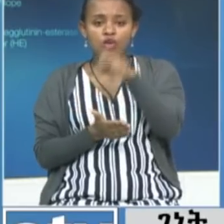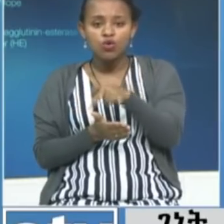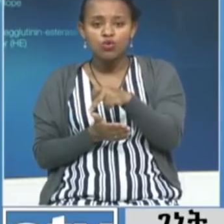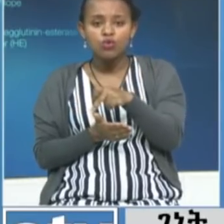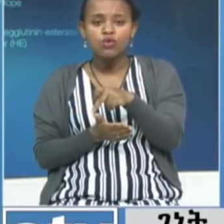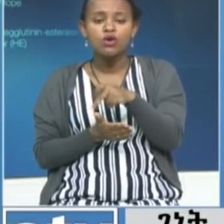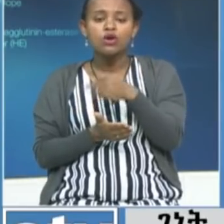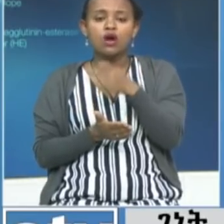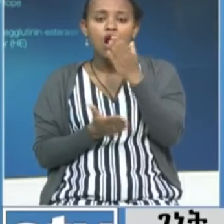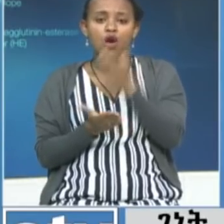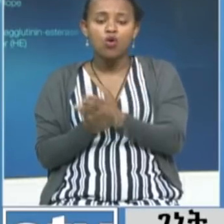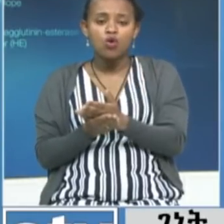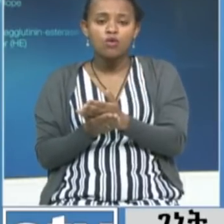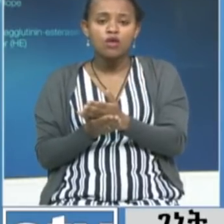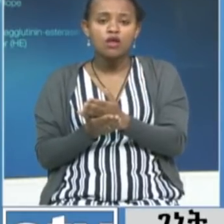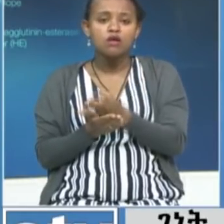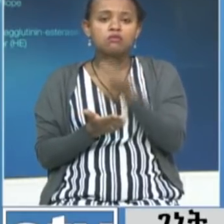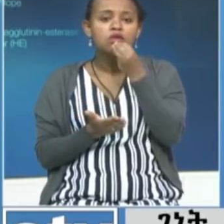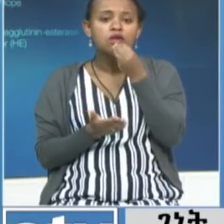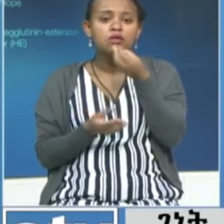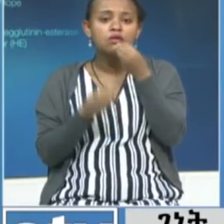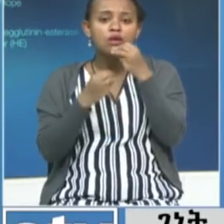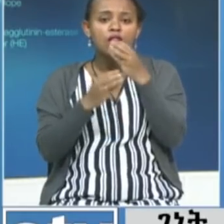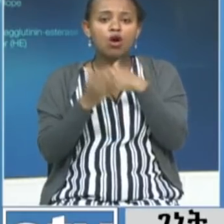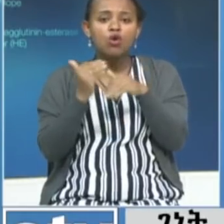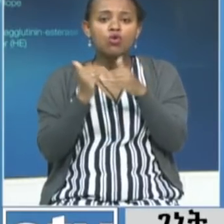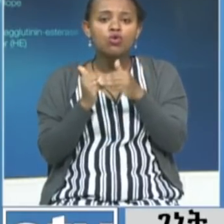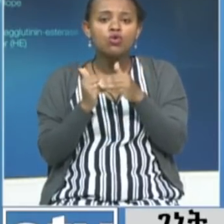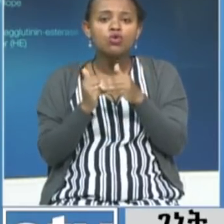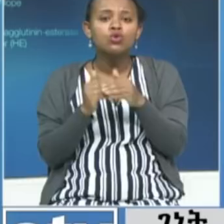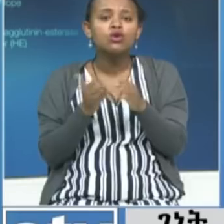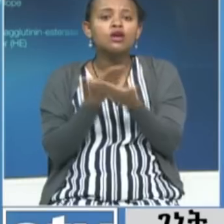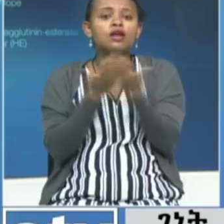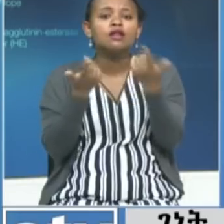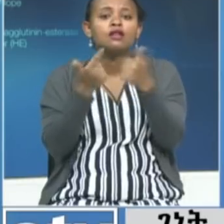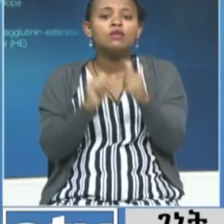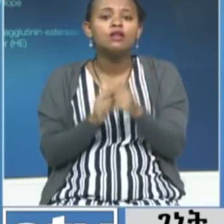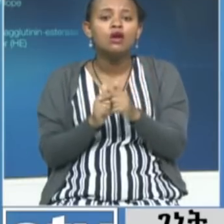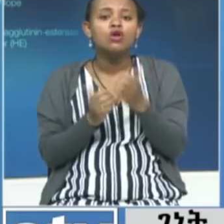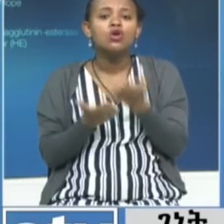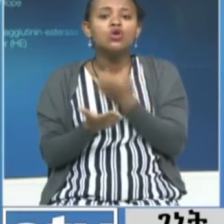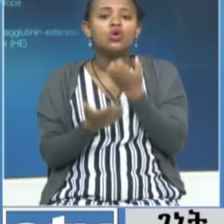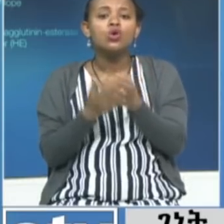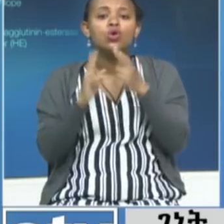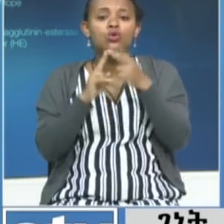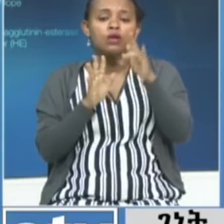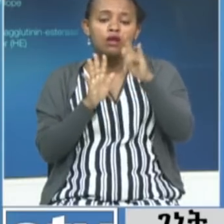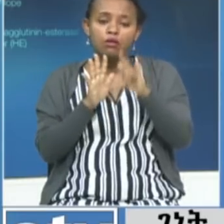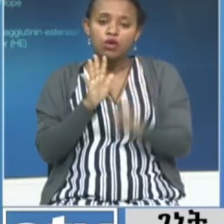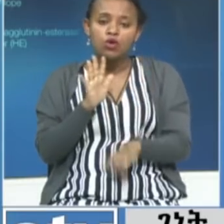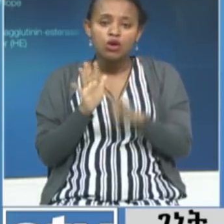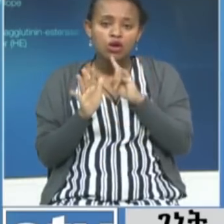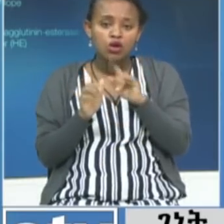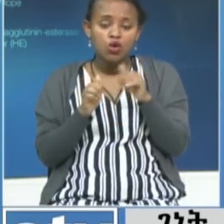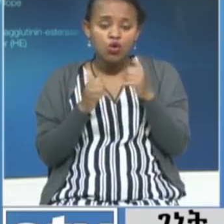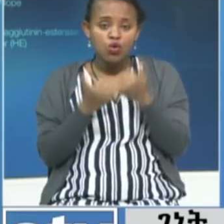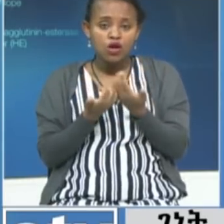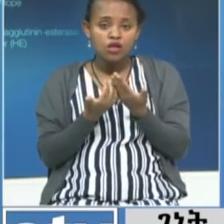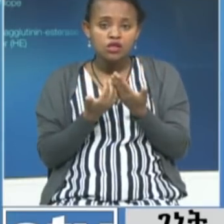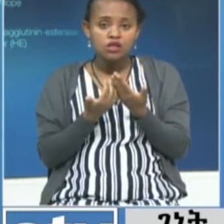አቆመ። መርካቶስ ምግብ የሚበላው ህዝብ በሙሉ ከክፍለ ሀገር የሚመጣ ነው። ኢኮኖሚው በጣም እየወረደ ነው። ወይም